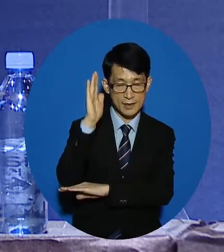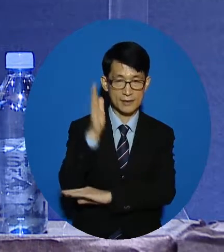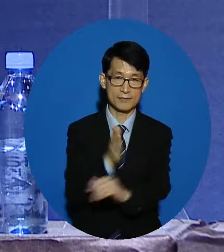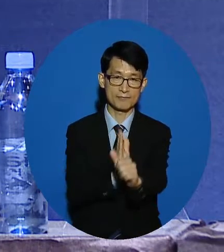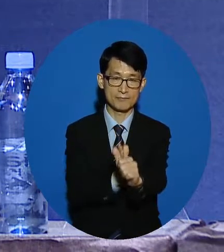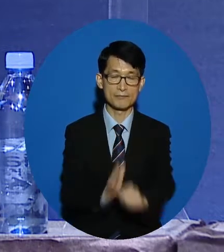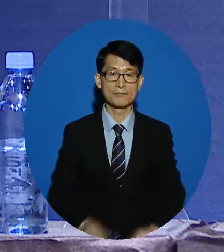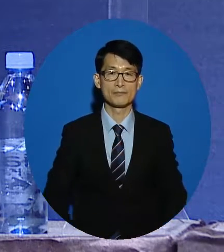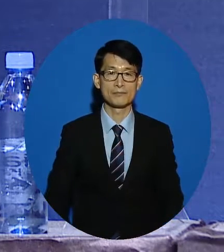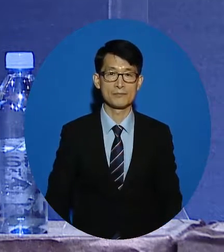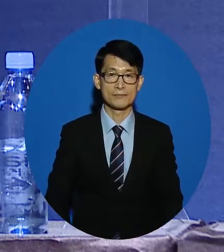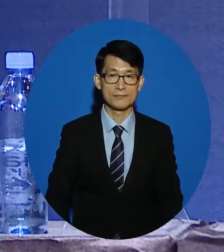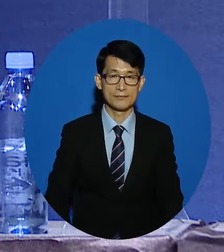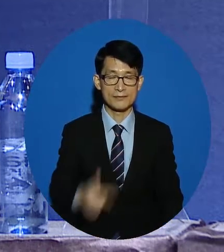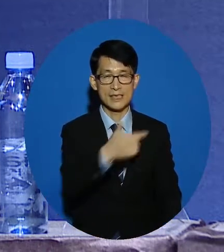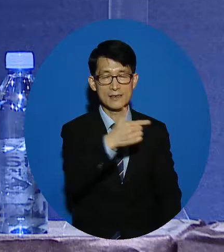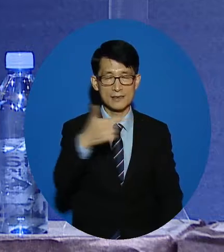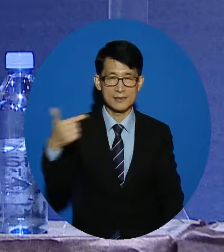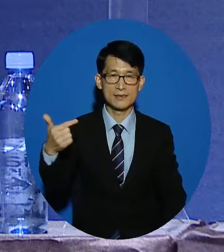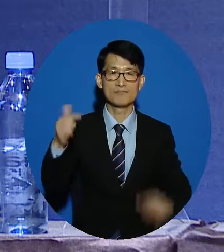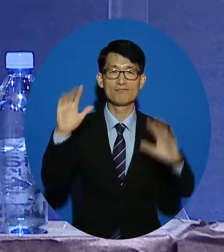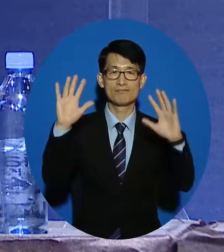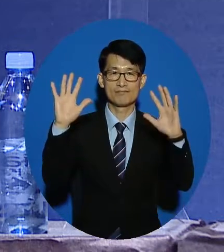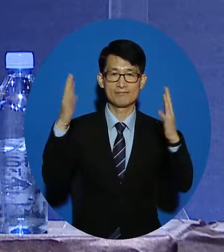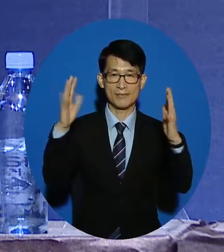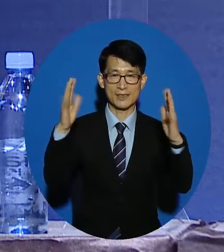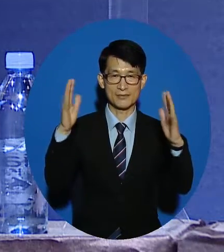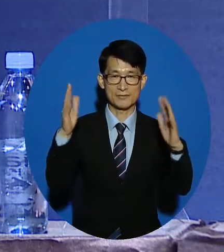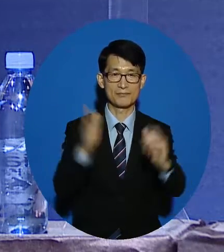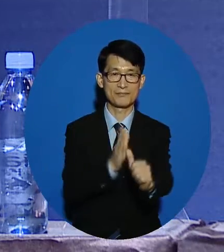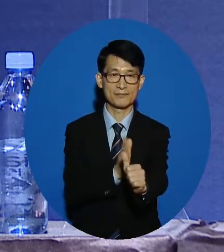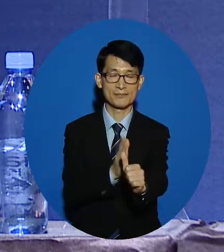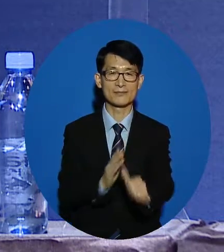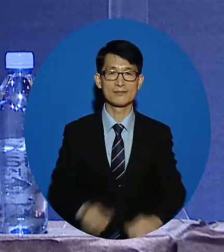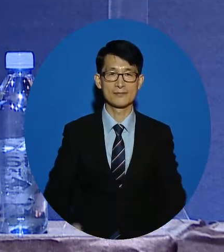하겠습니다. 큰 박수로 모시겠습니다.